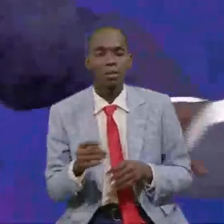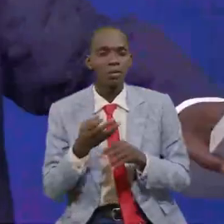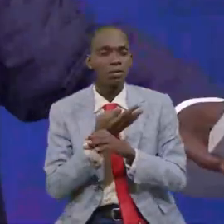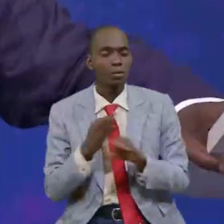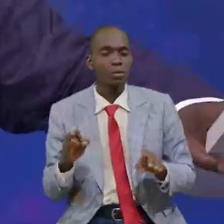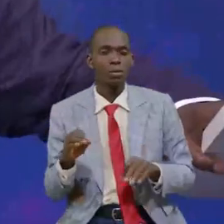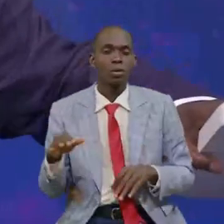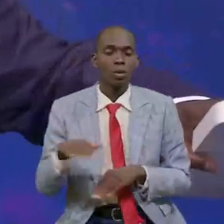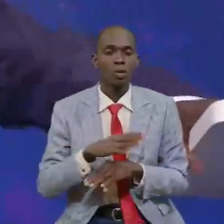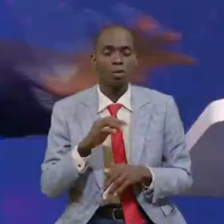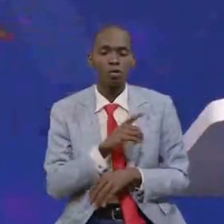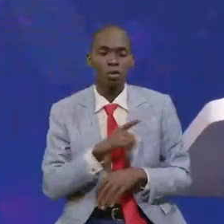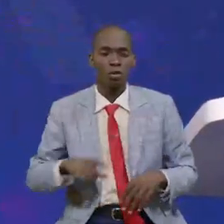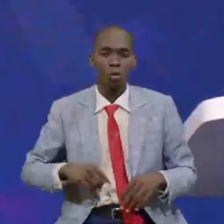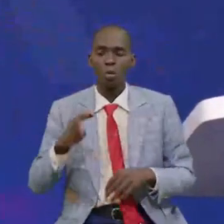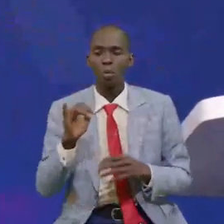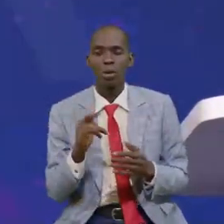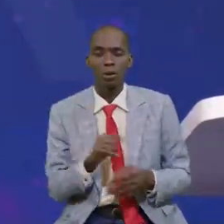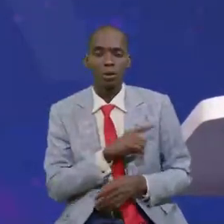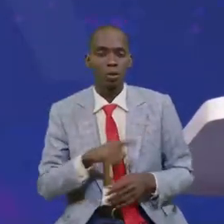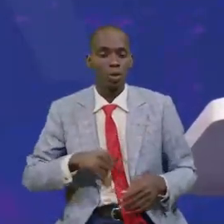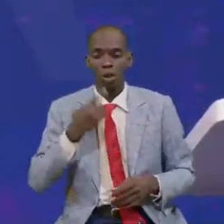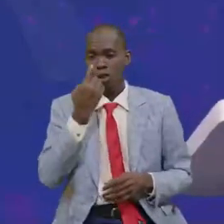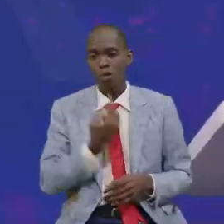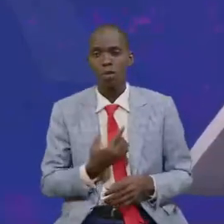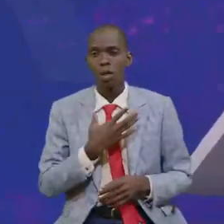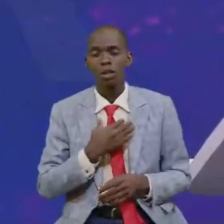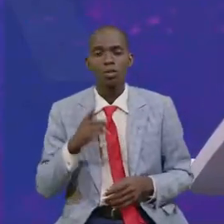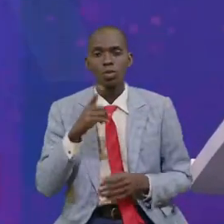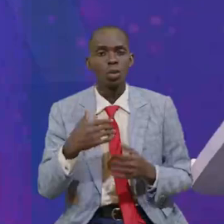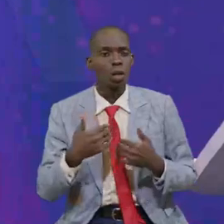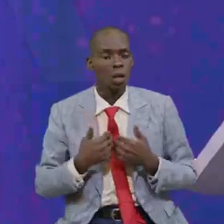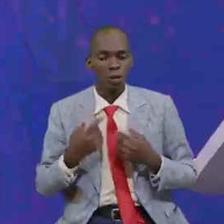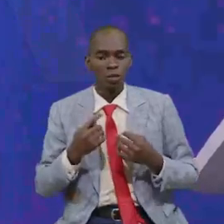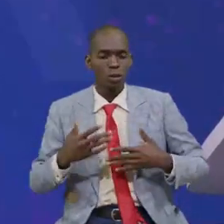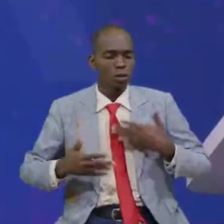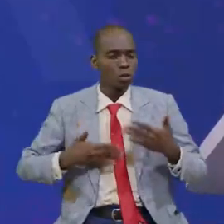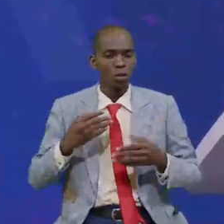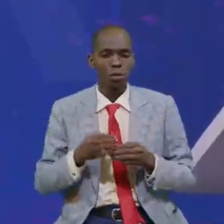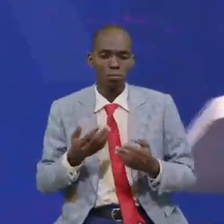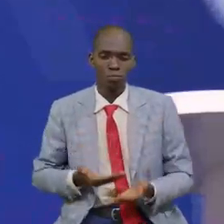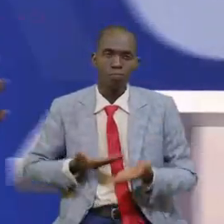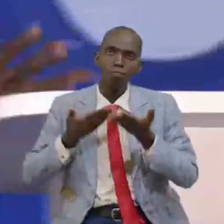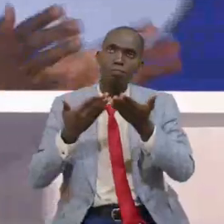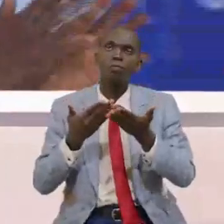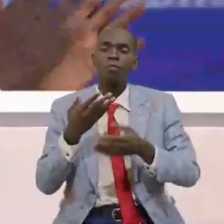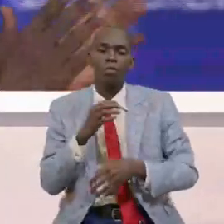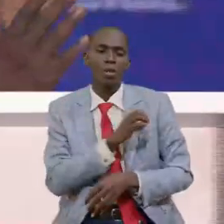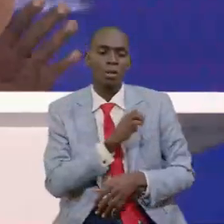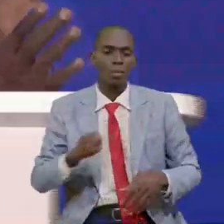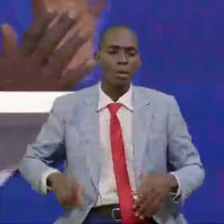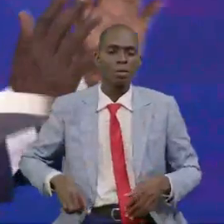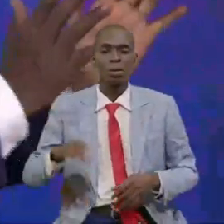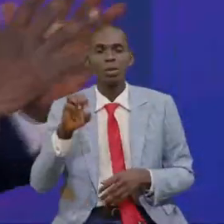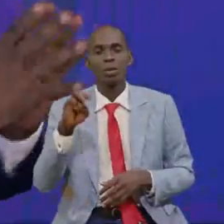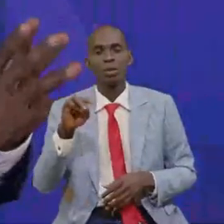du Seigneur par le Seigneur tout seul, et tu as la joie à présenter Emmanuel, l'émancipateur devant